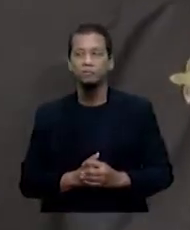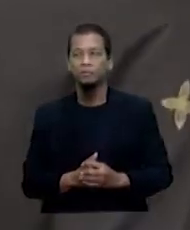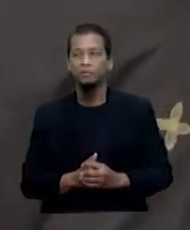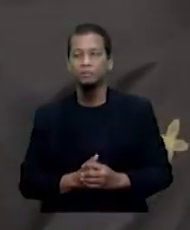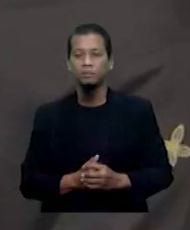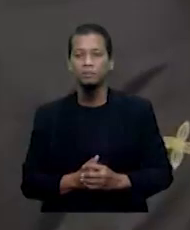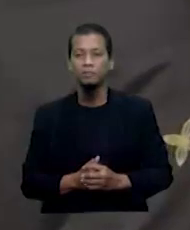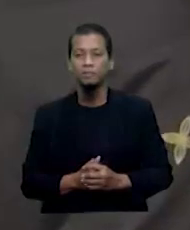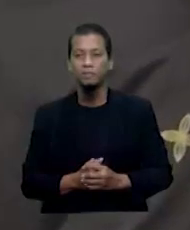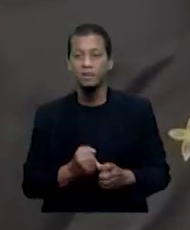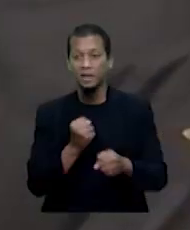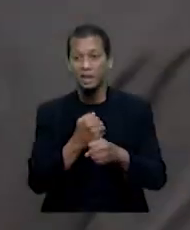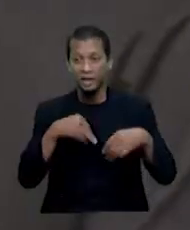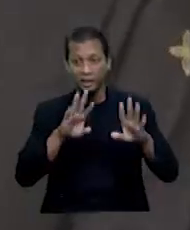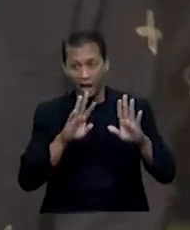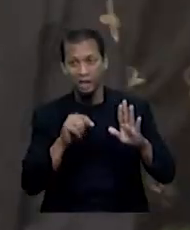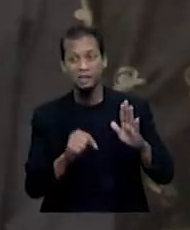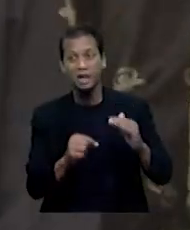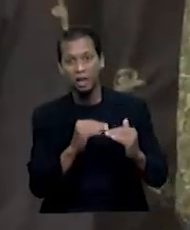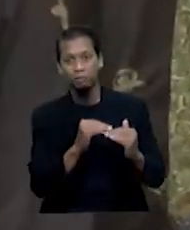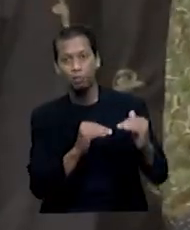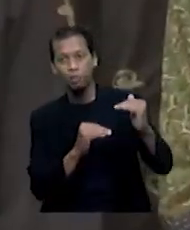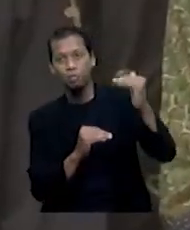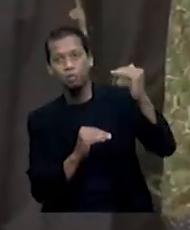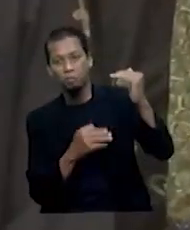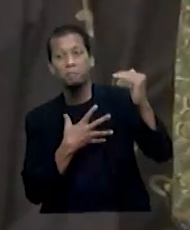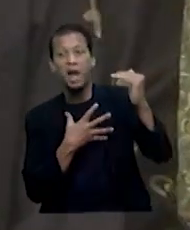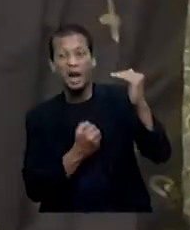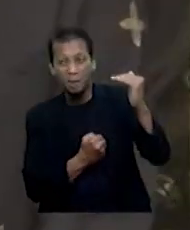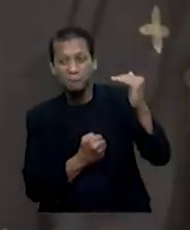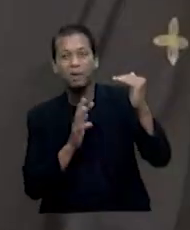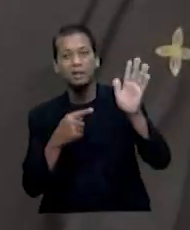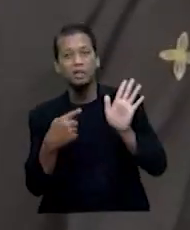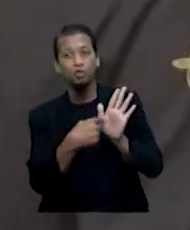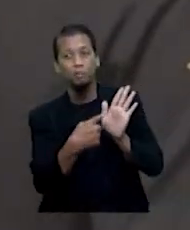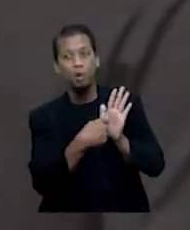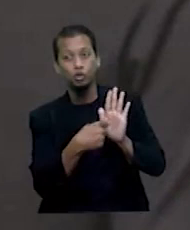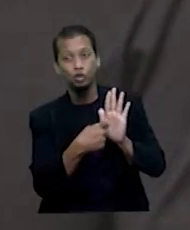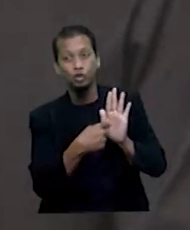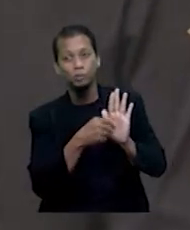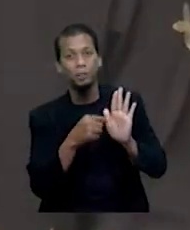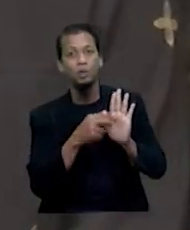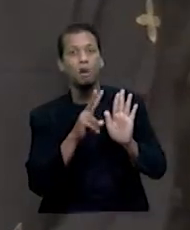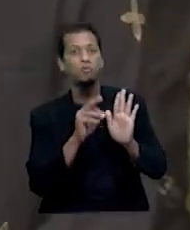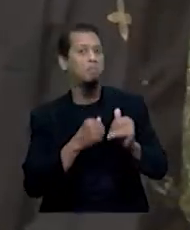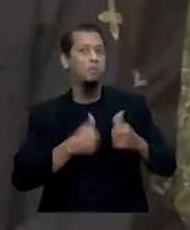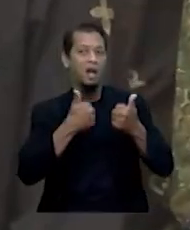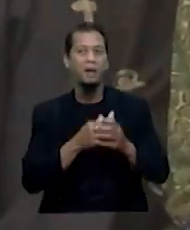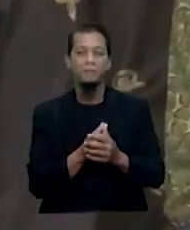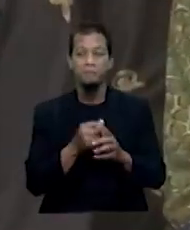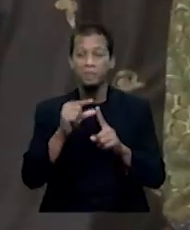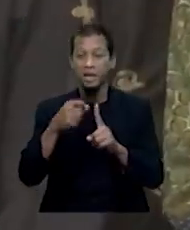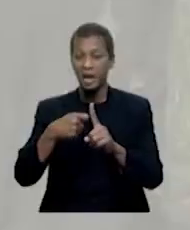Gerindra juga naik terus Pak ini suaranya ini, tanda-tanda moga-moga juara pemilu juga Gerindra ini. PKB otomatis kalau Gerindra naik,